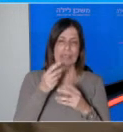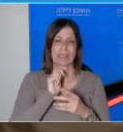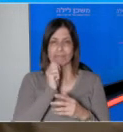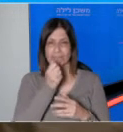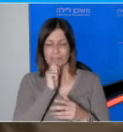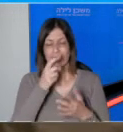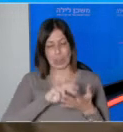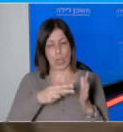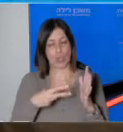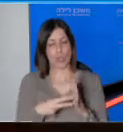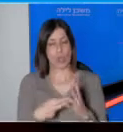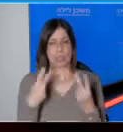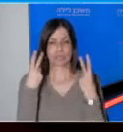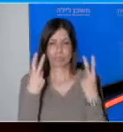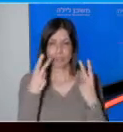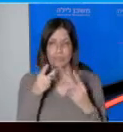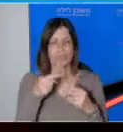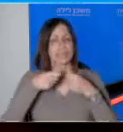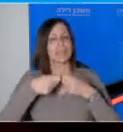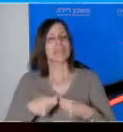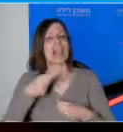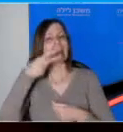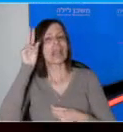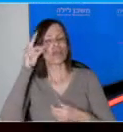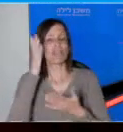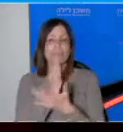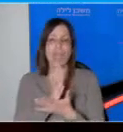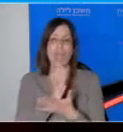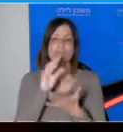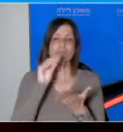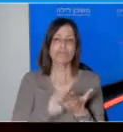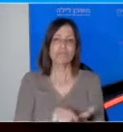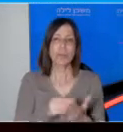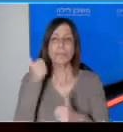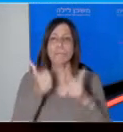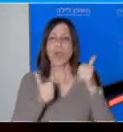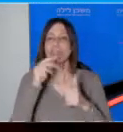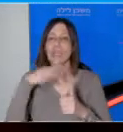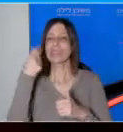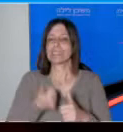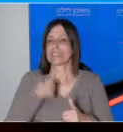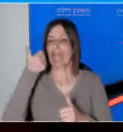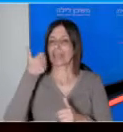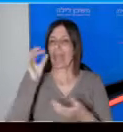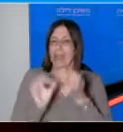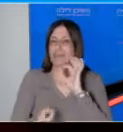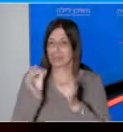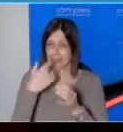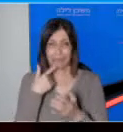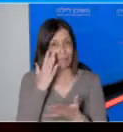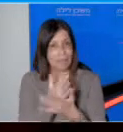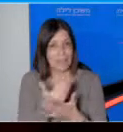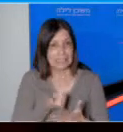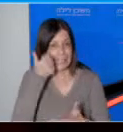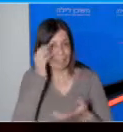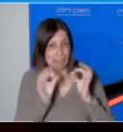נחשבות, והיא התפקדה לליכוד, והיא כבר מסומנת שם כמועמדת להיות שרת המשפטים, לא פחות. כבר שרת המשפטים?